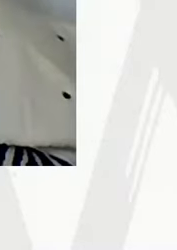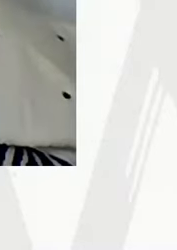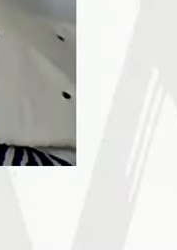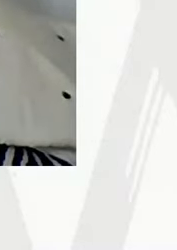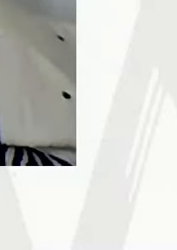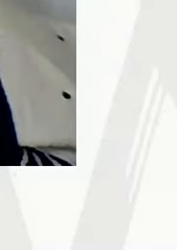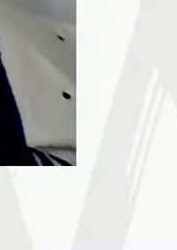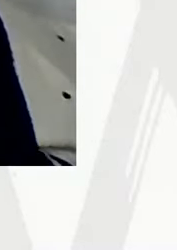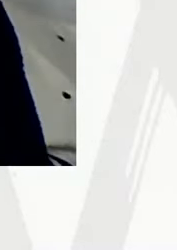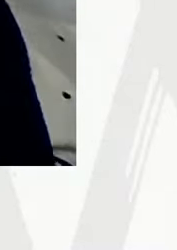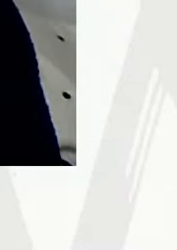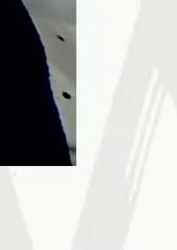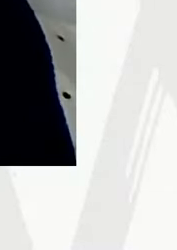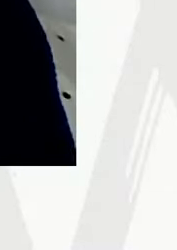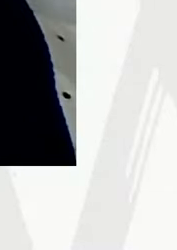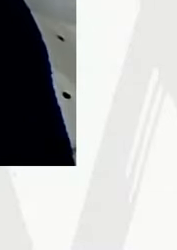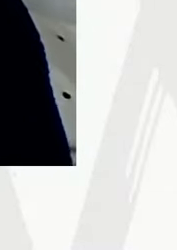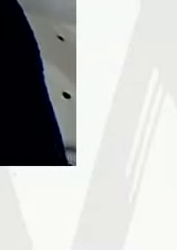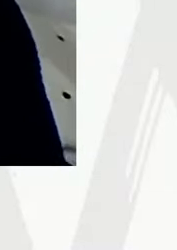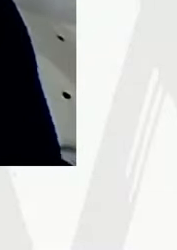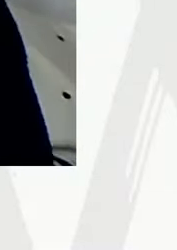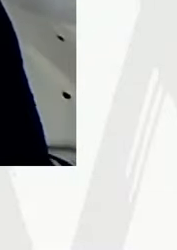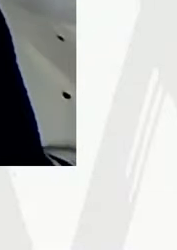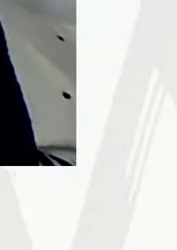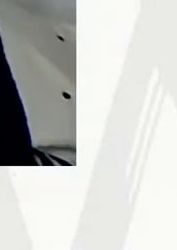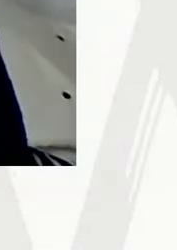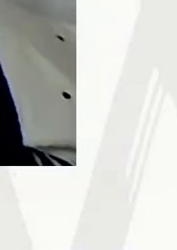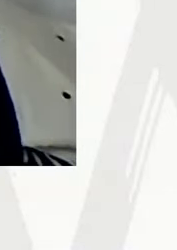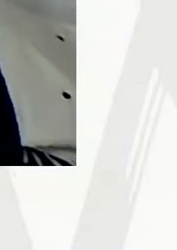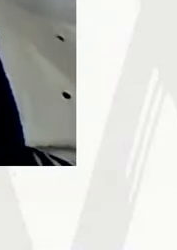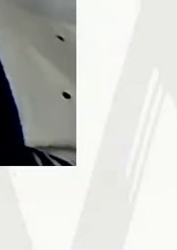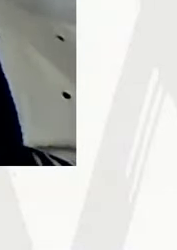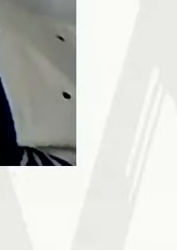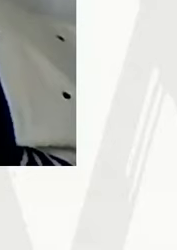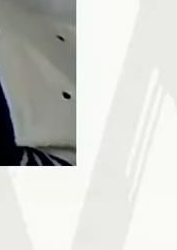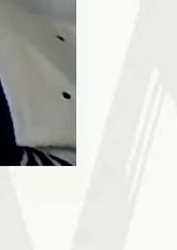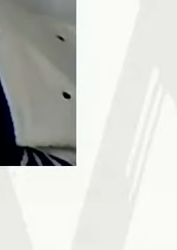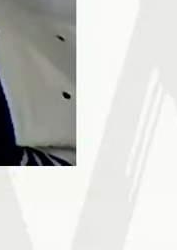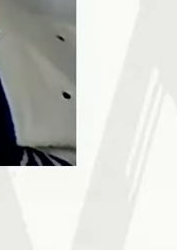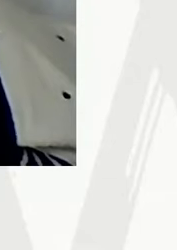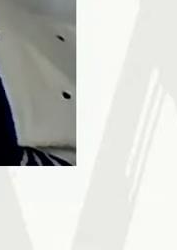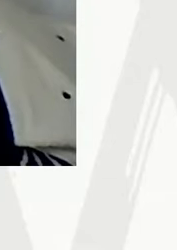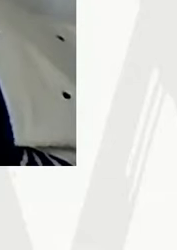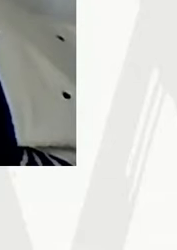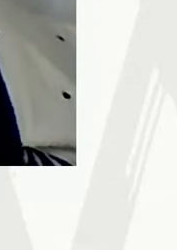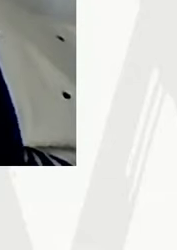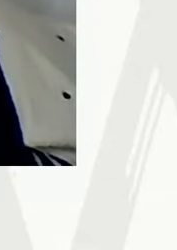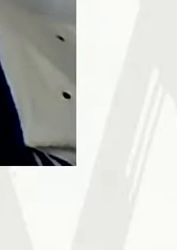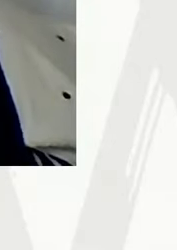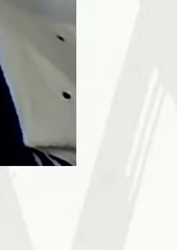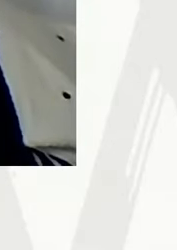de cette surabondance et de notre propre dépendance envers elle.